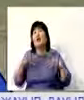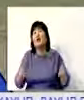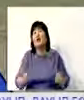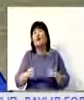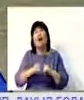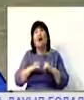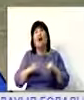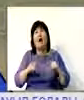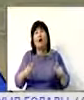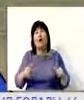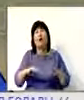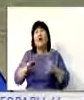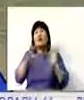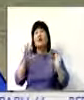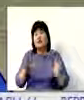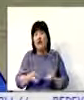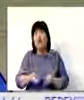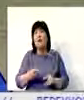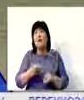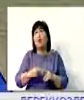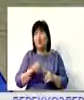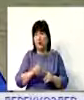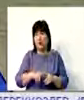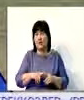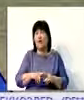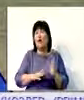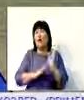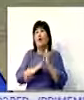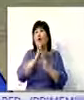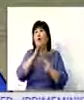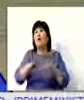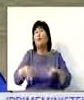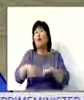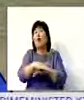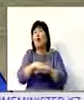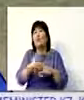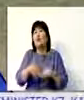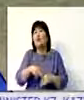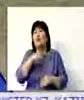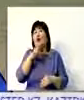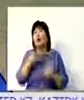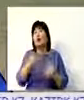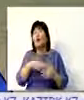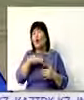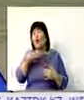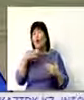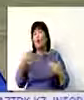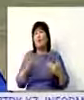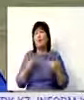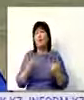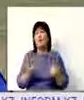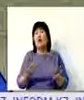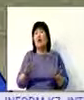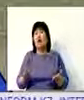арттыру, жалпы осы өскелең ұрпақтың бұқаралыққа деген көзқарасын көбірек баулу, көбірек